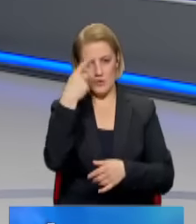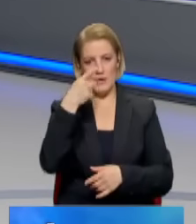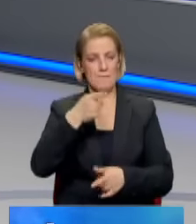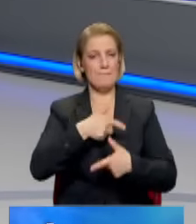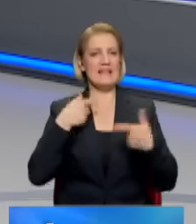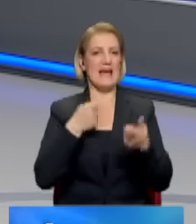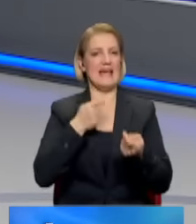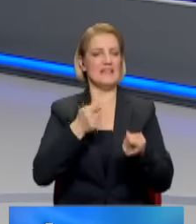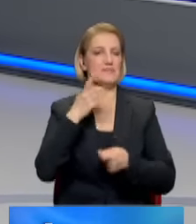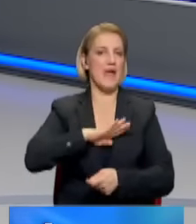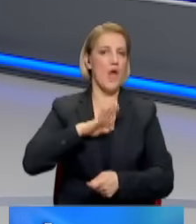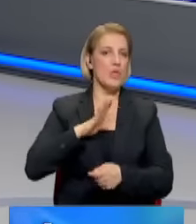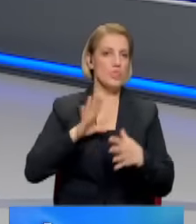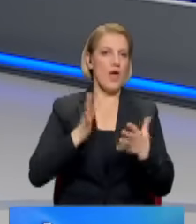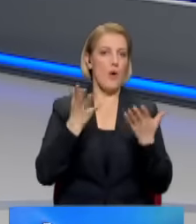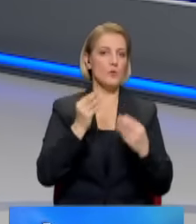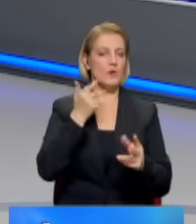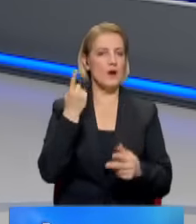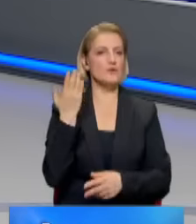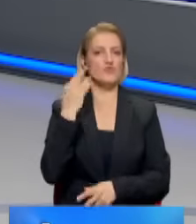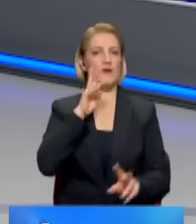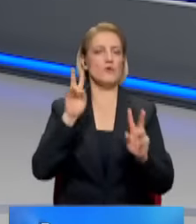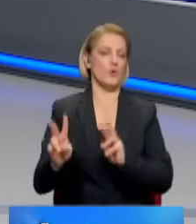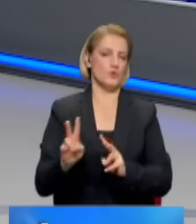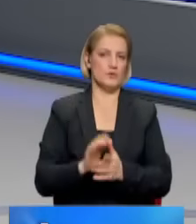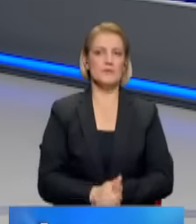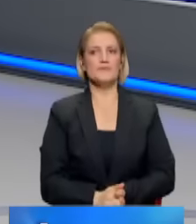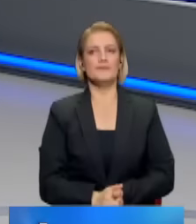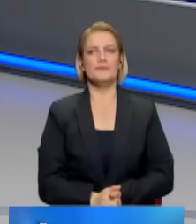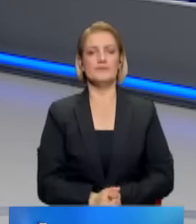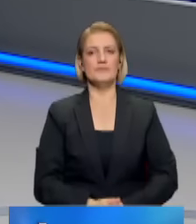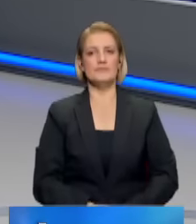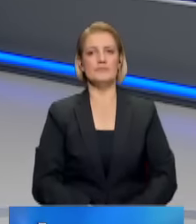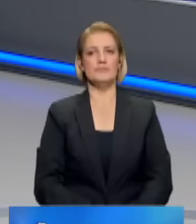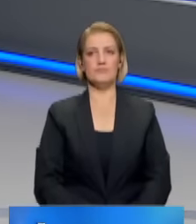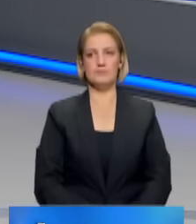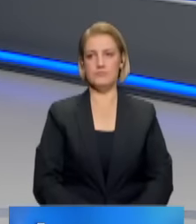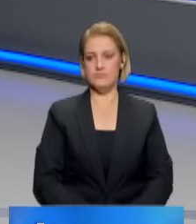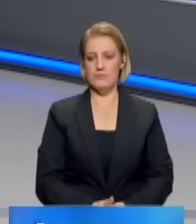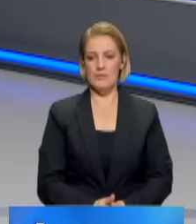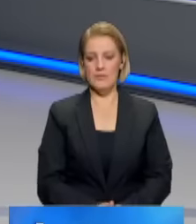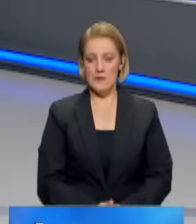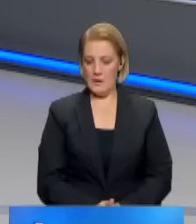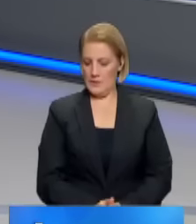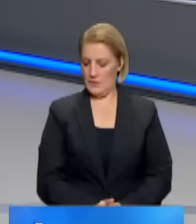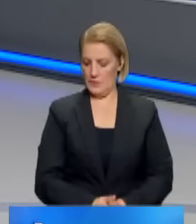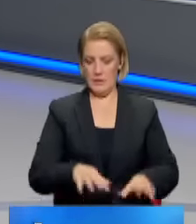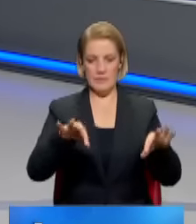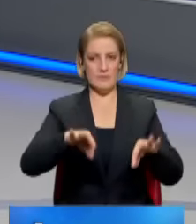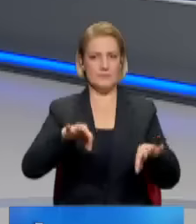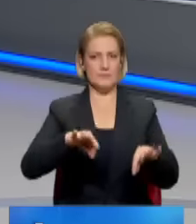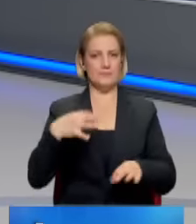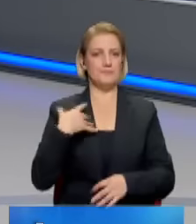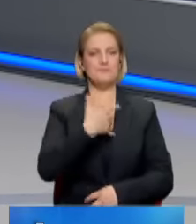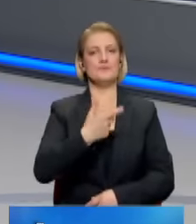Bakanı'nın derdinin ne olduğunu da hepimiz az önce Cumhuriyet Gazetesi'nin ilk sayfasından okuduğumuz haberle gördük. Şimdi günün